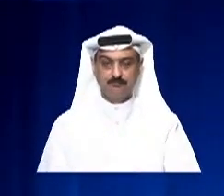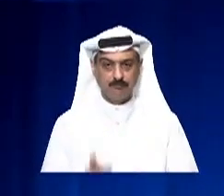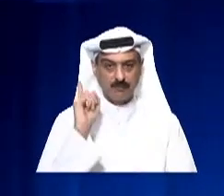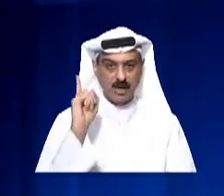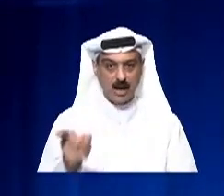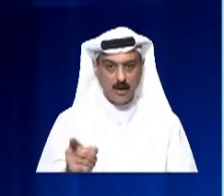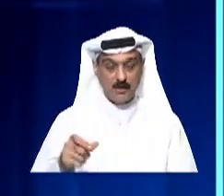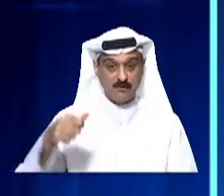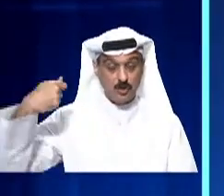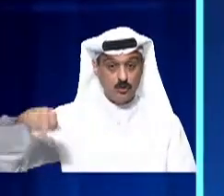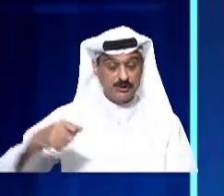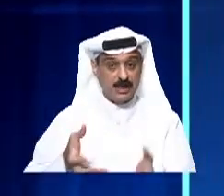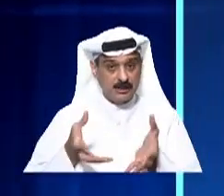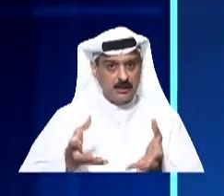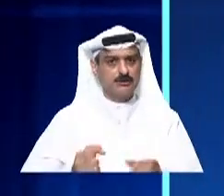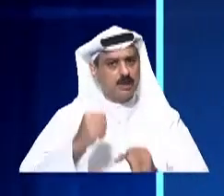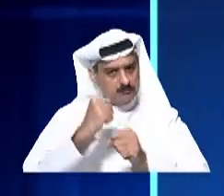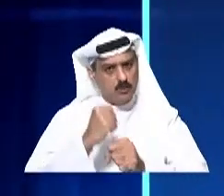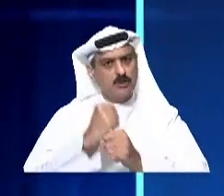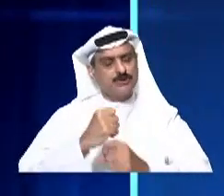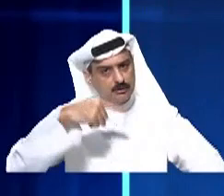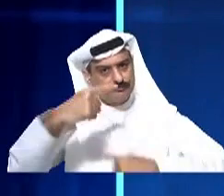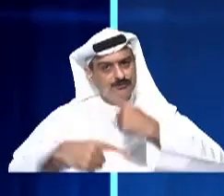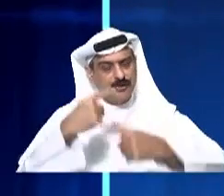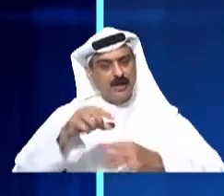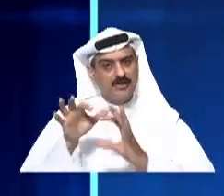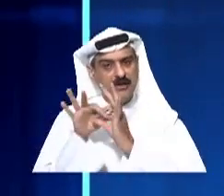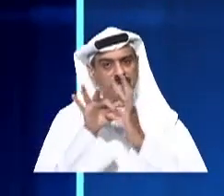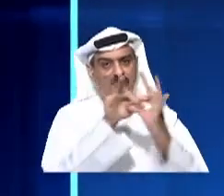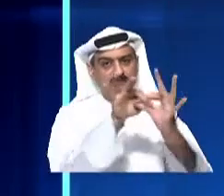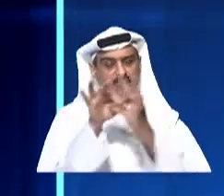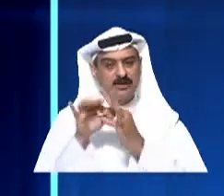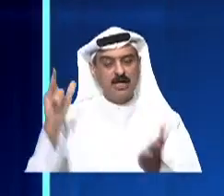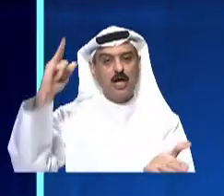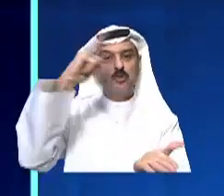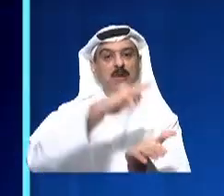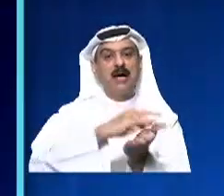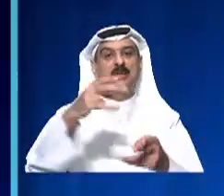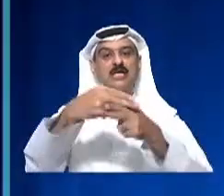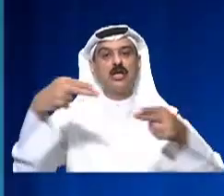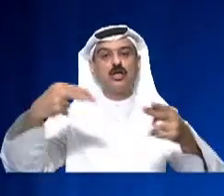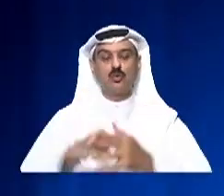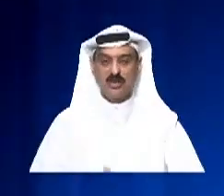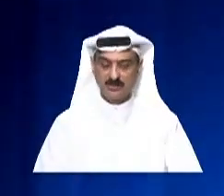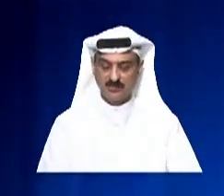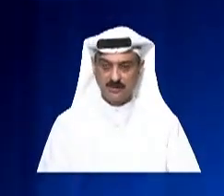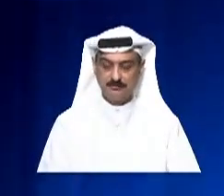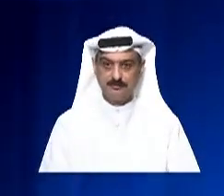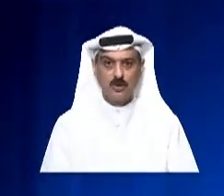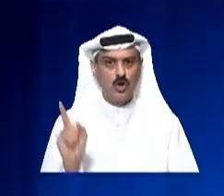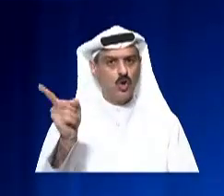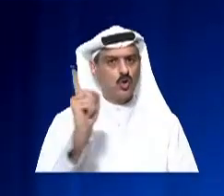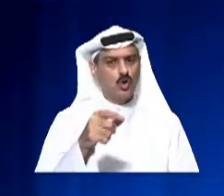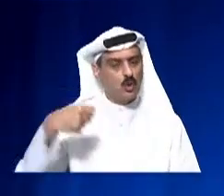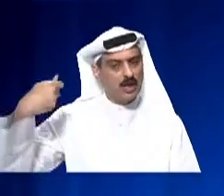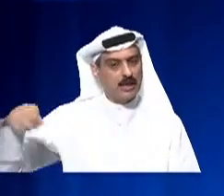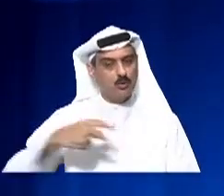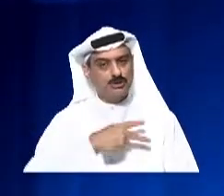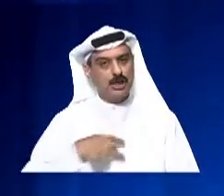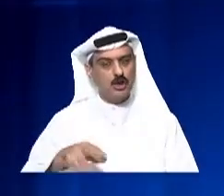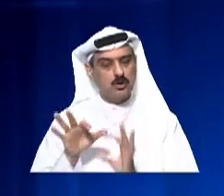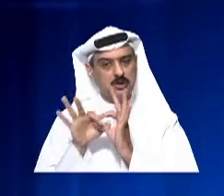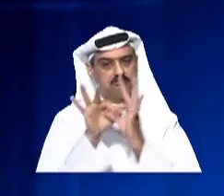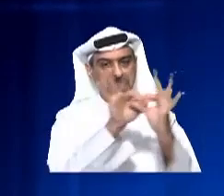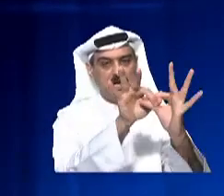العامة بمواصلة جهودها الحثيثة بالتعاون مع الإدارة العامة للطيران المدني والجهات الحكومية ذات العلاقة بمشروع